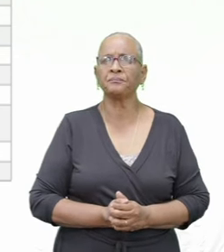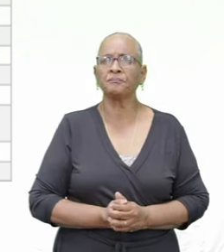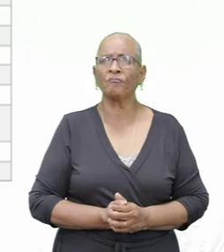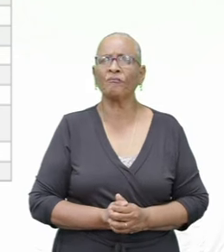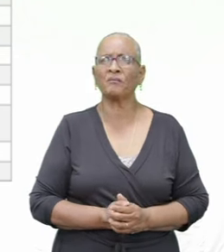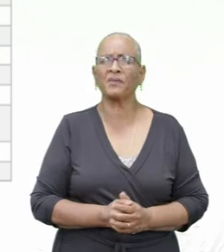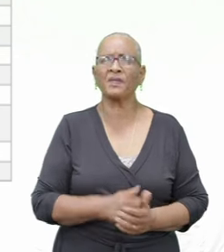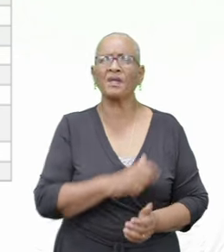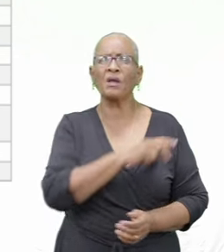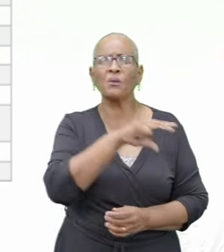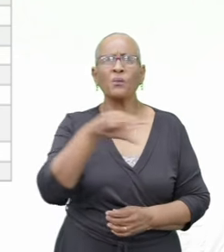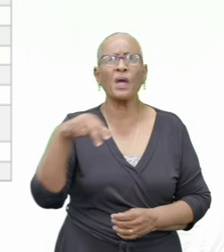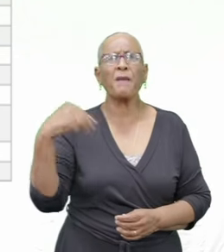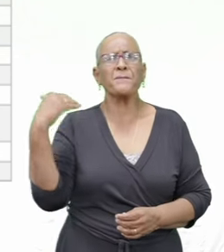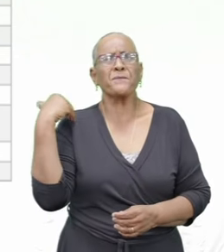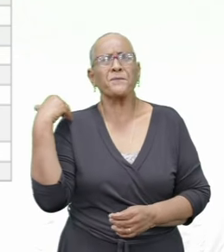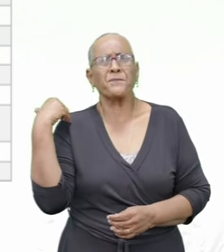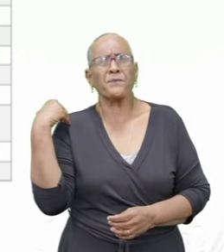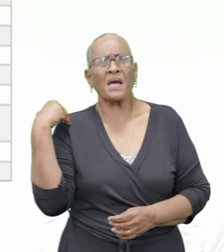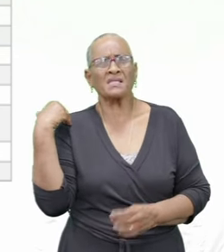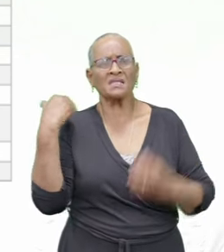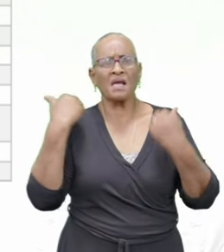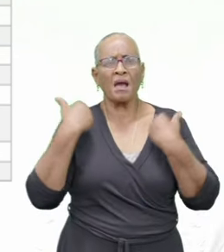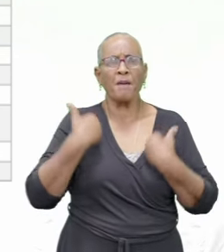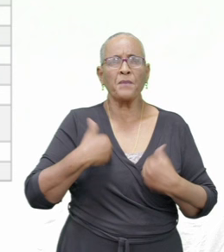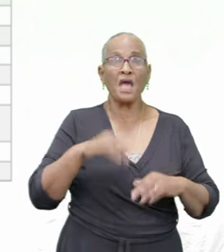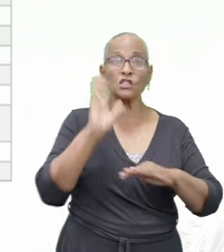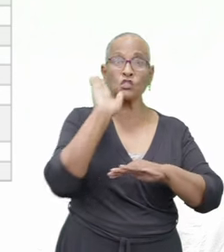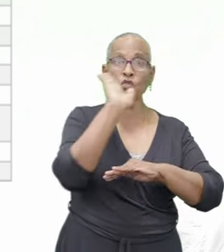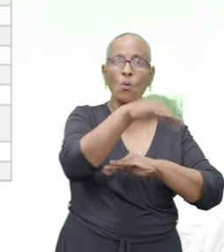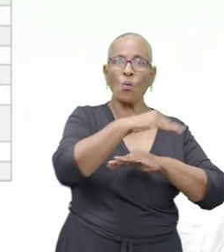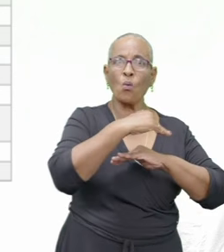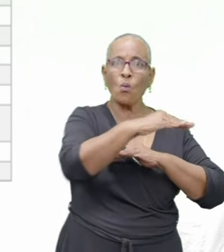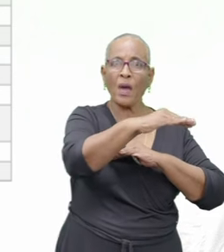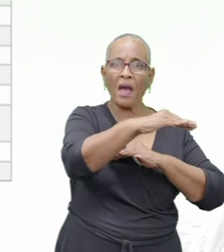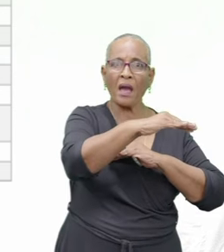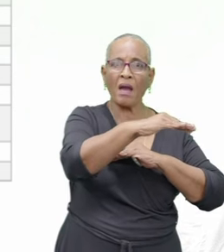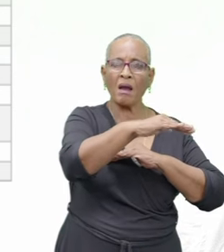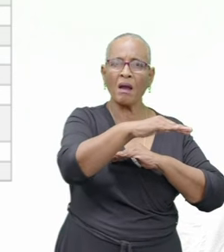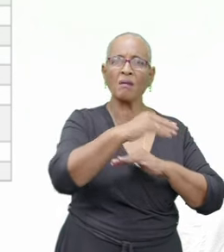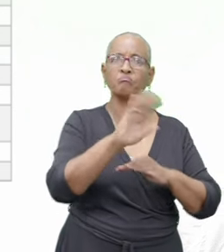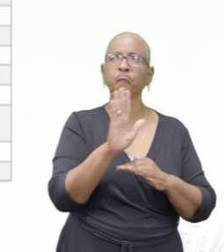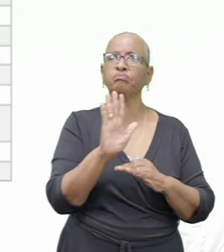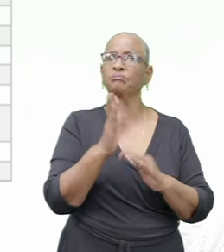pas een trek zagen van gespecialiseerde verpleegkundigen na de periode